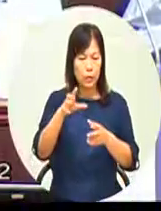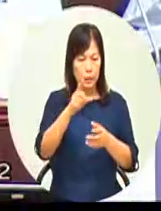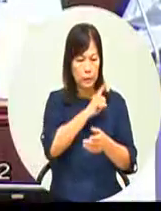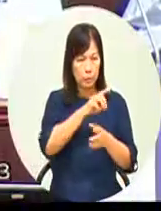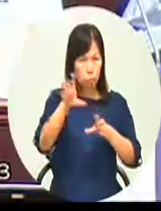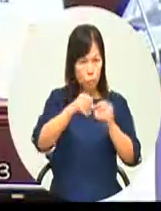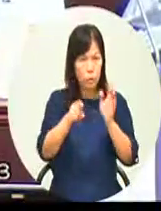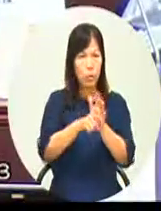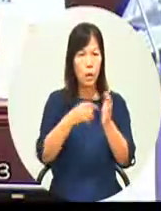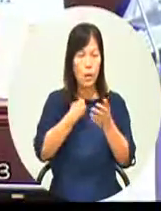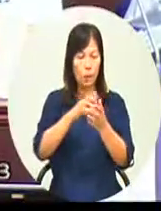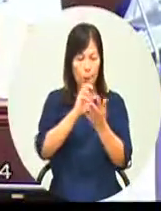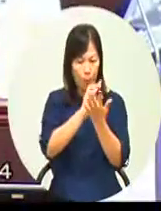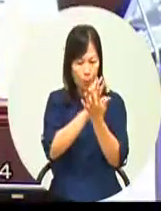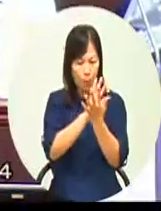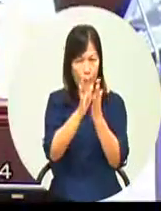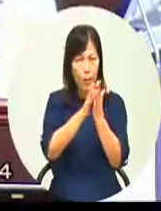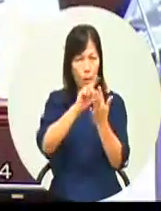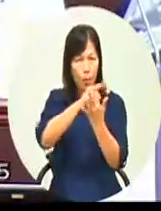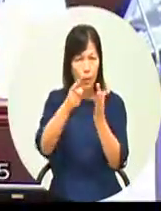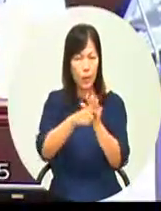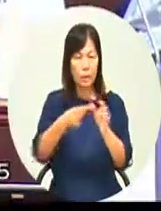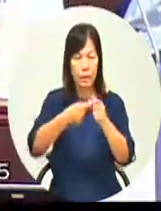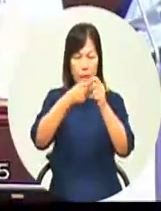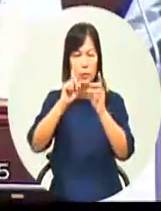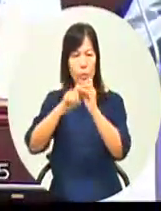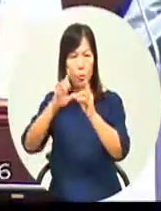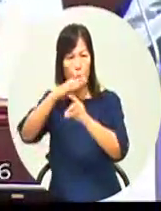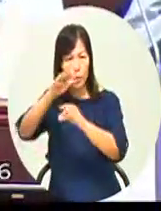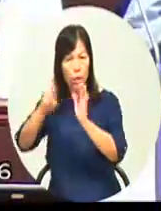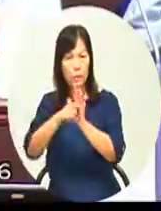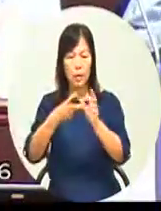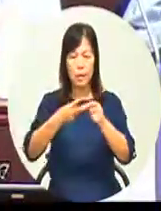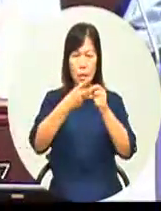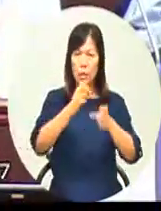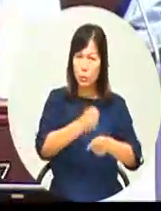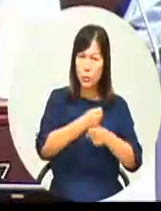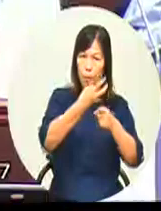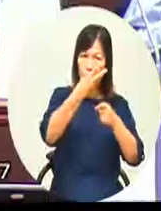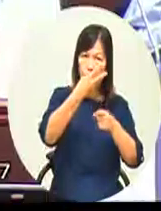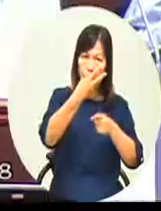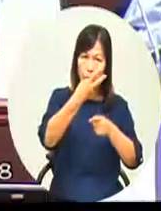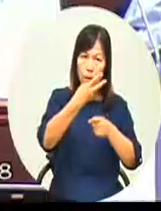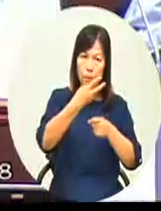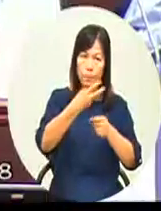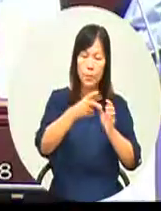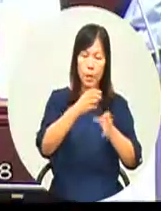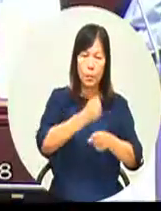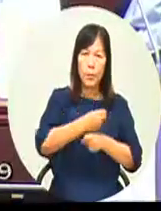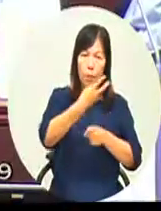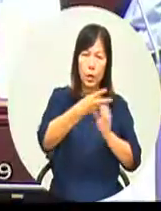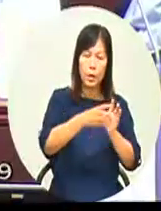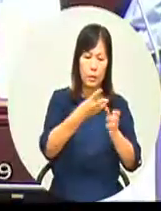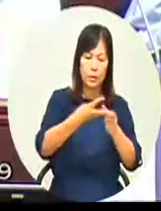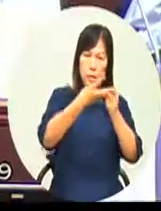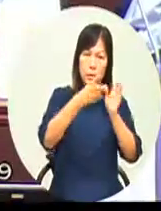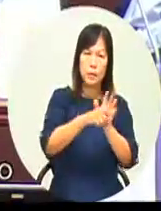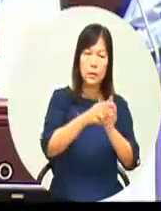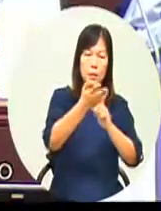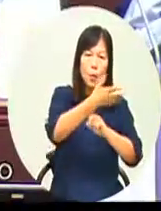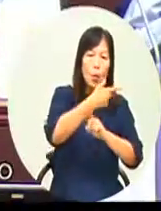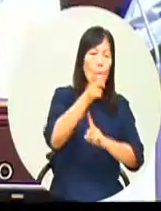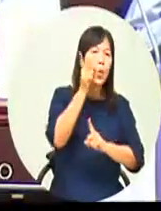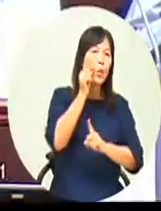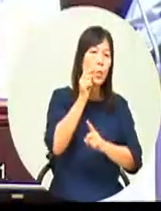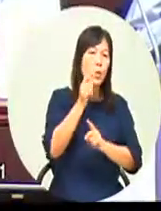目前我们的排行第一名是佛光山，第二名是博尔风景区，博尔艺术特区，第三个是旗津风景